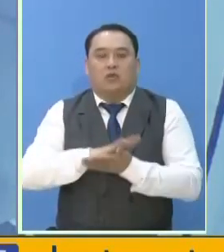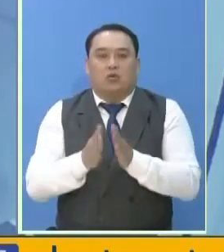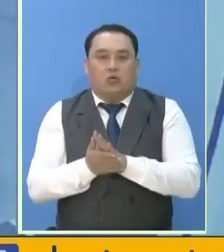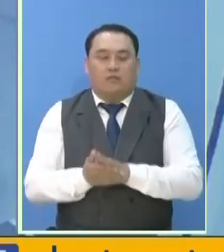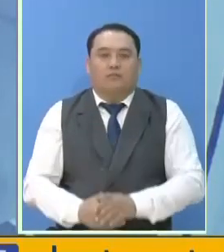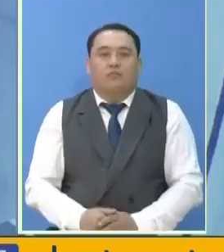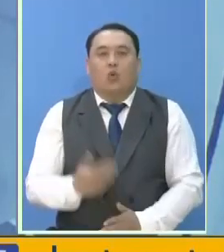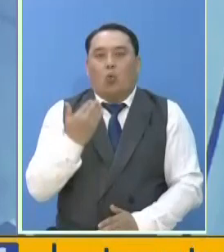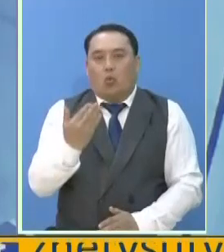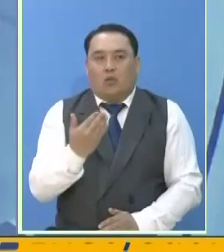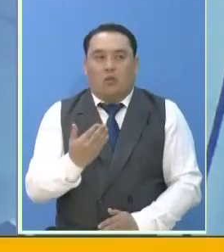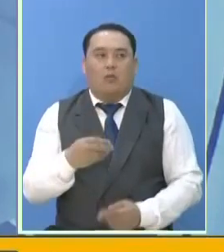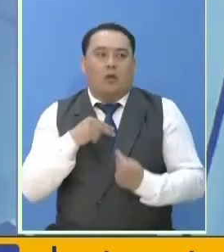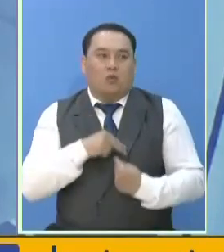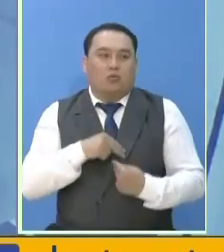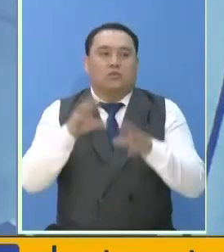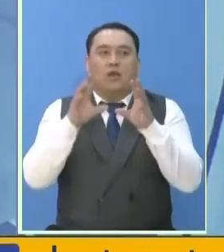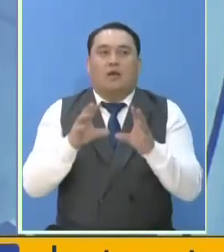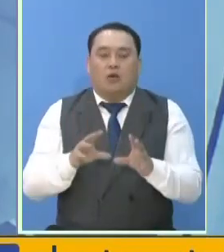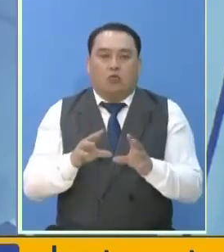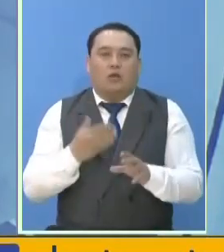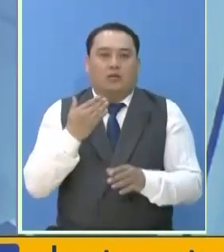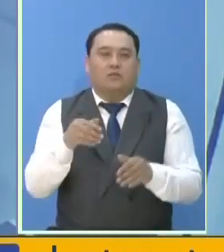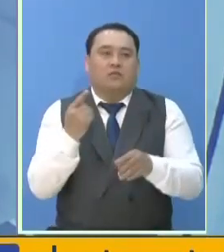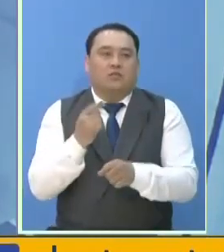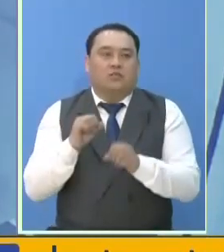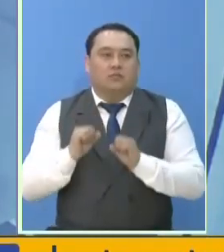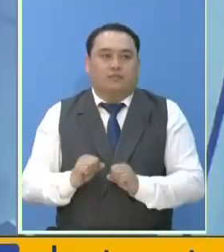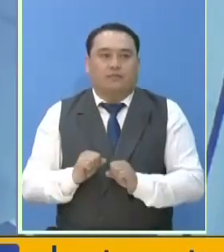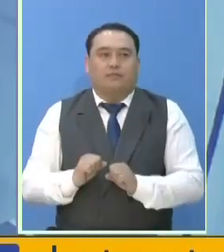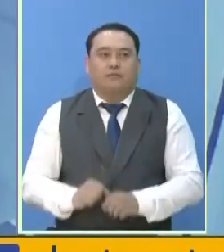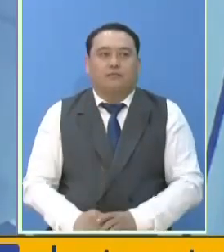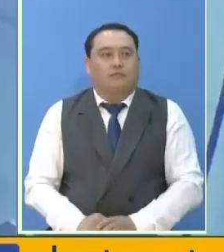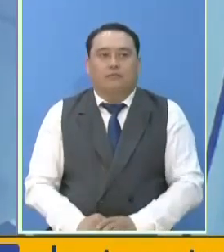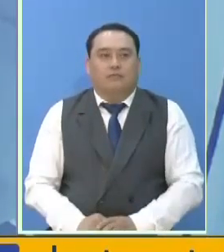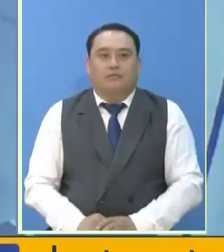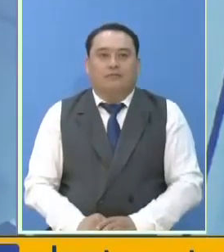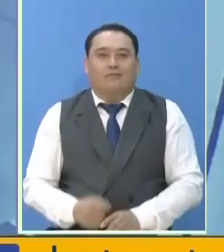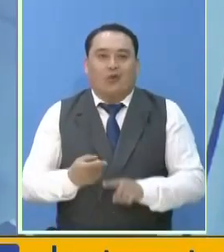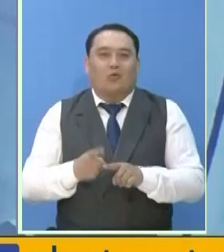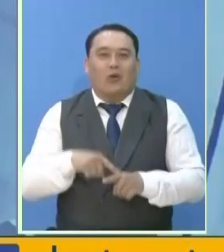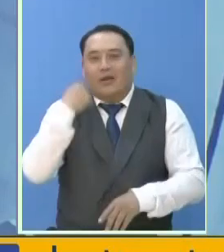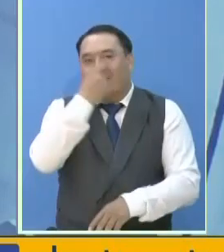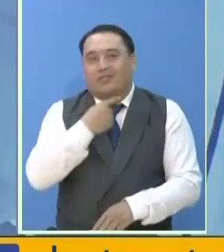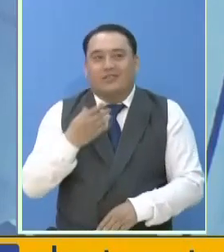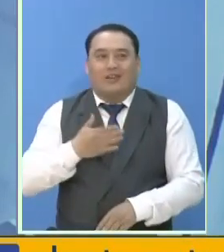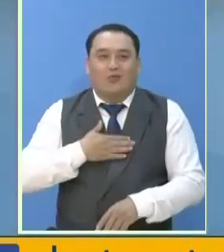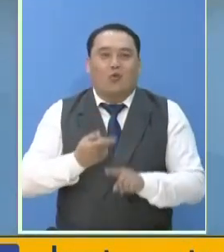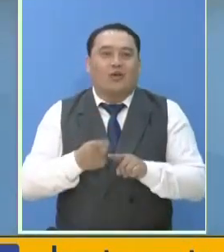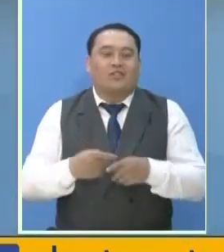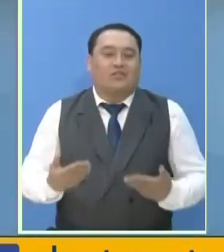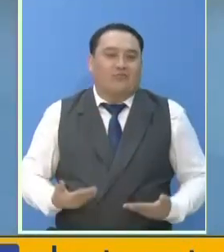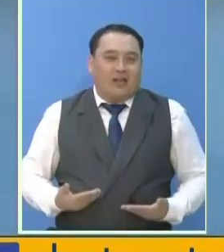Соответственно, у них, получается, по трудовому законодательству они защищены. А все остальные те лица, если